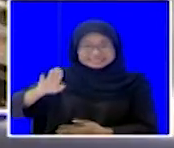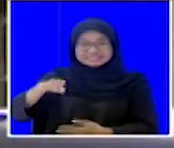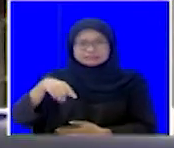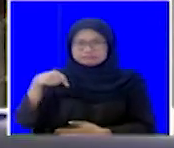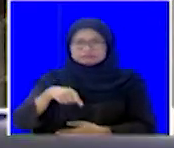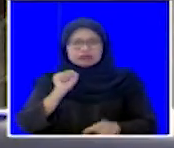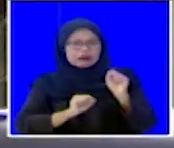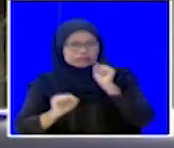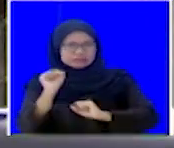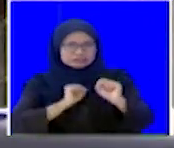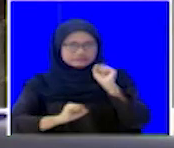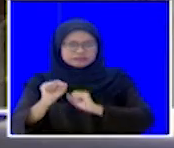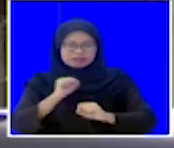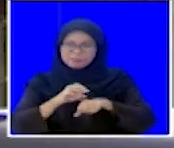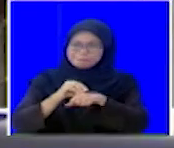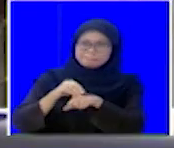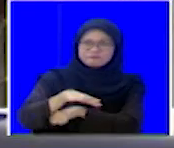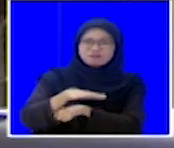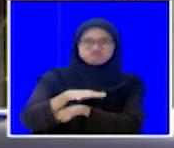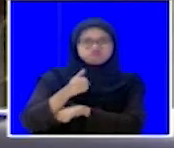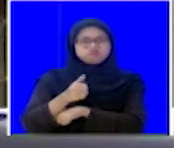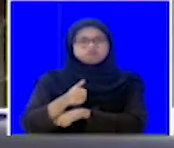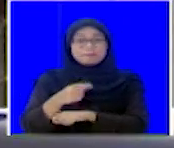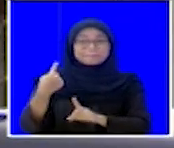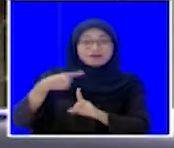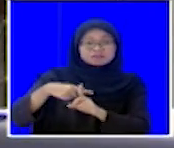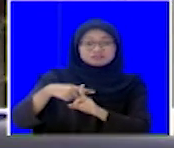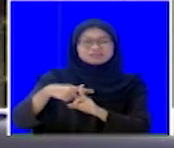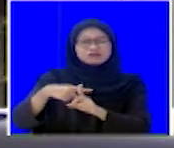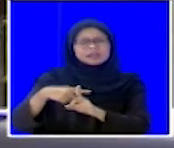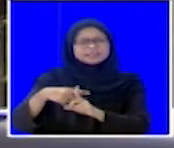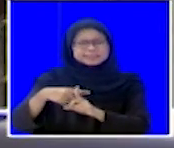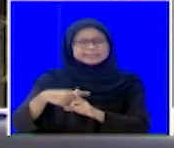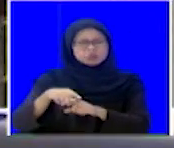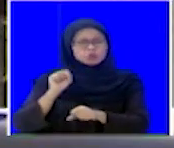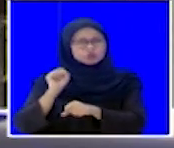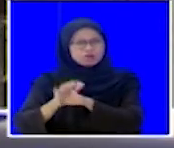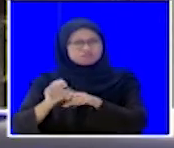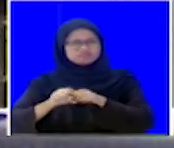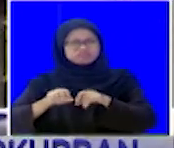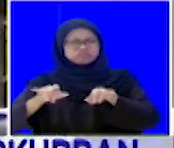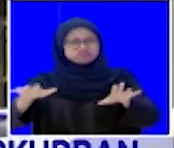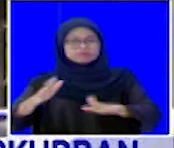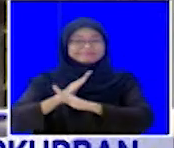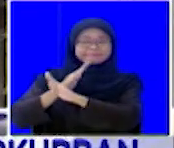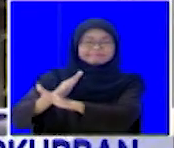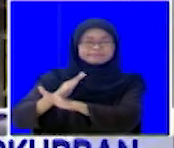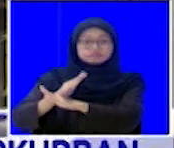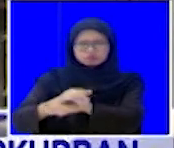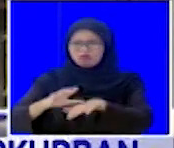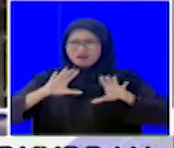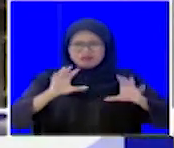juga efisiensi di dalam penyelenggaraan, sekaligus juga mencegah potensi terjadinya kerumunan yang bisa